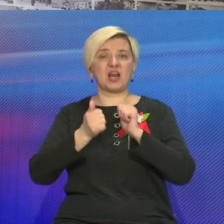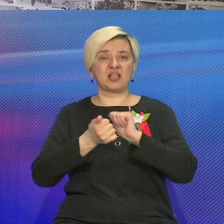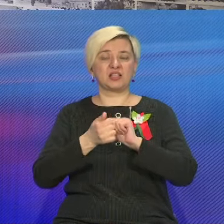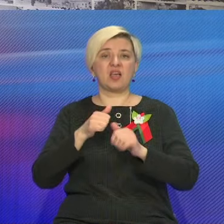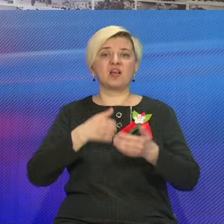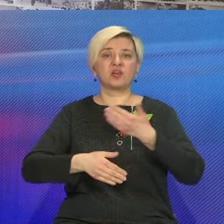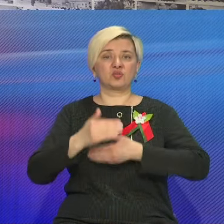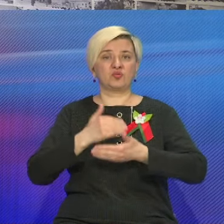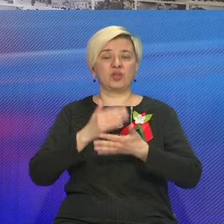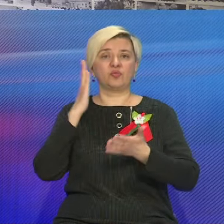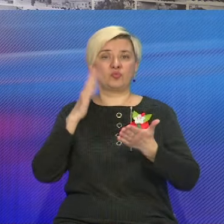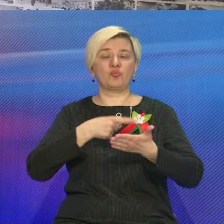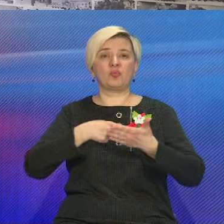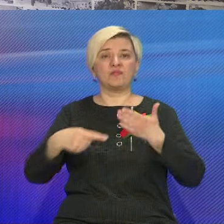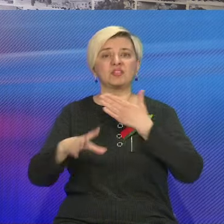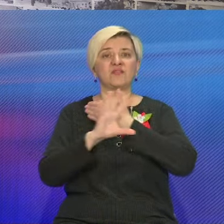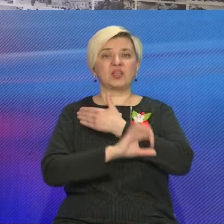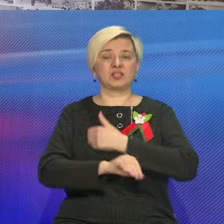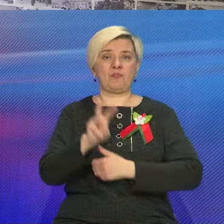мая.